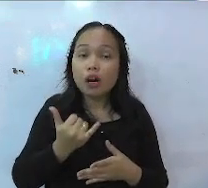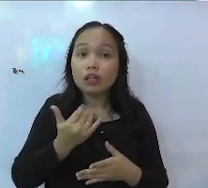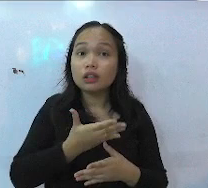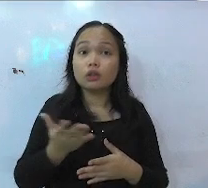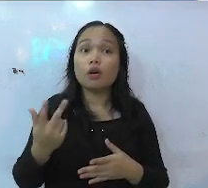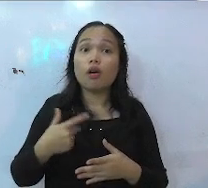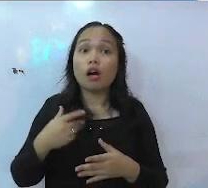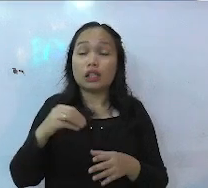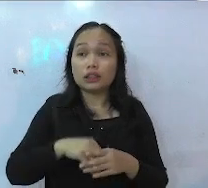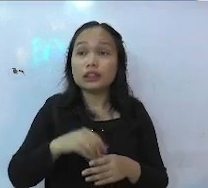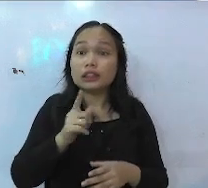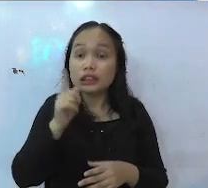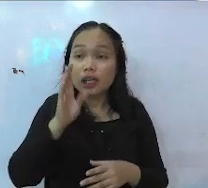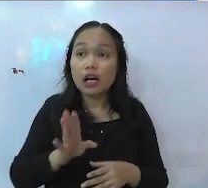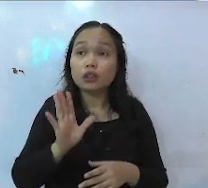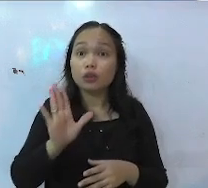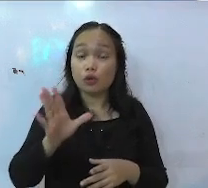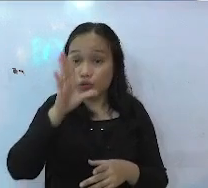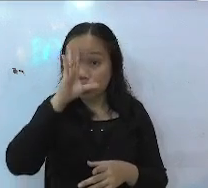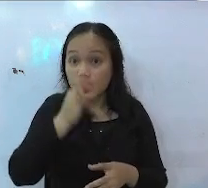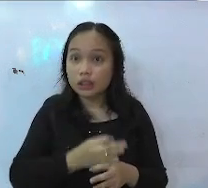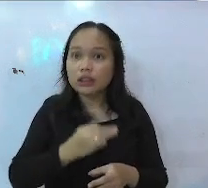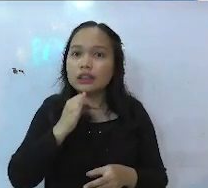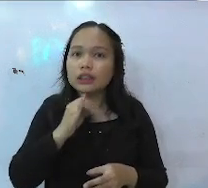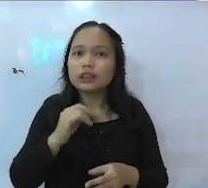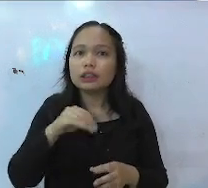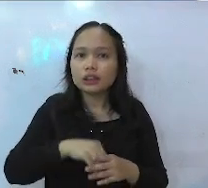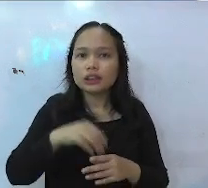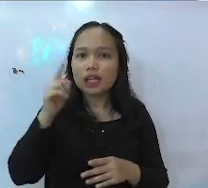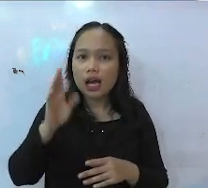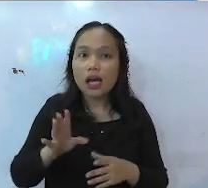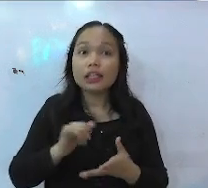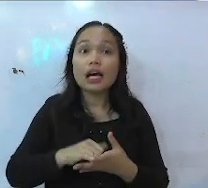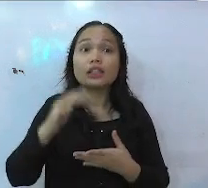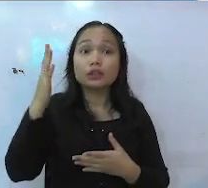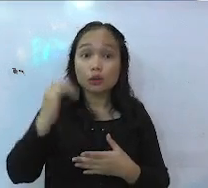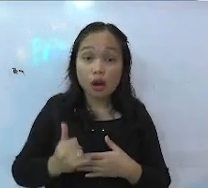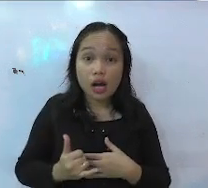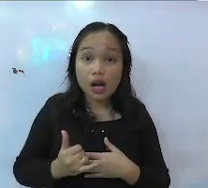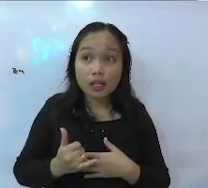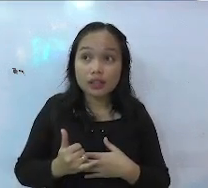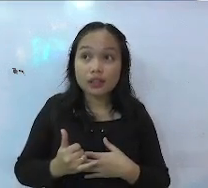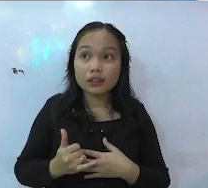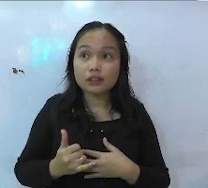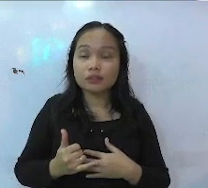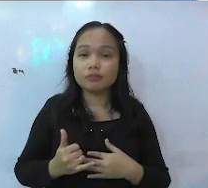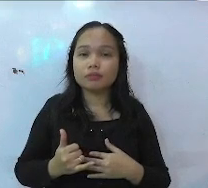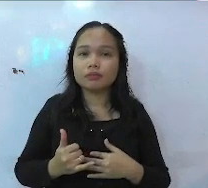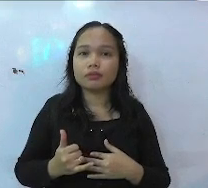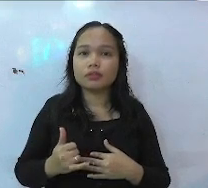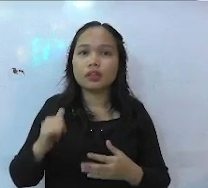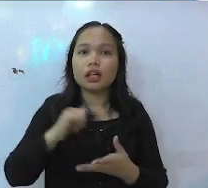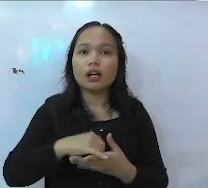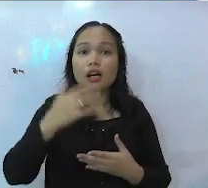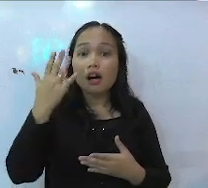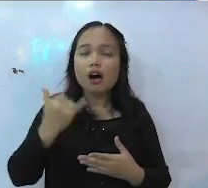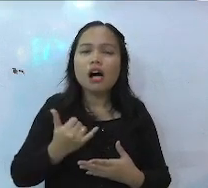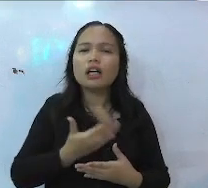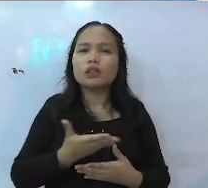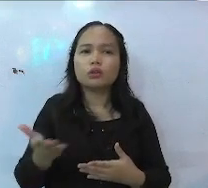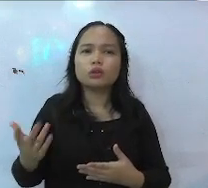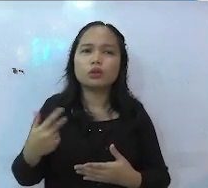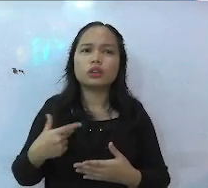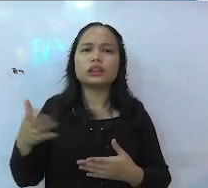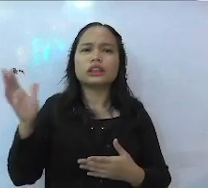paninindigan niyo ay dahil sa Panginoon kaya kayo ay ma Ah kaya hindi mapapawalang bahala o